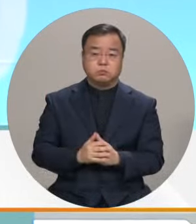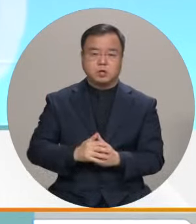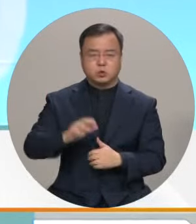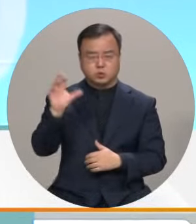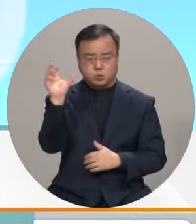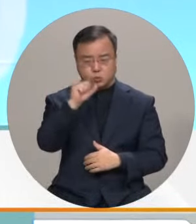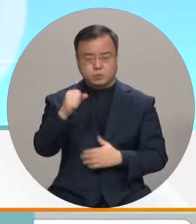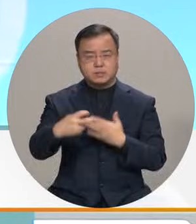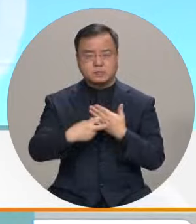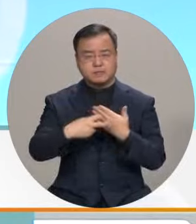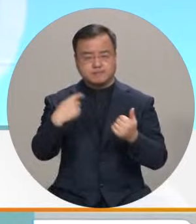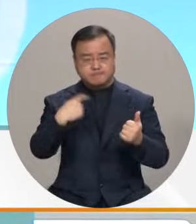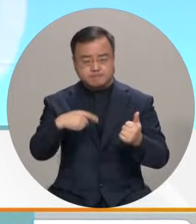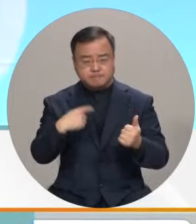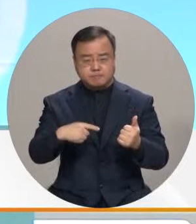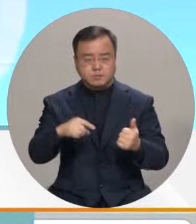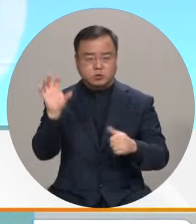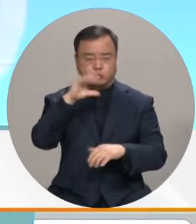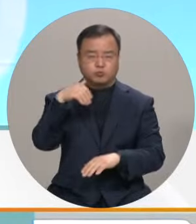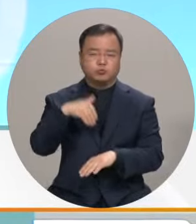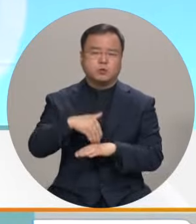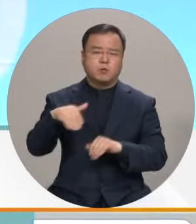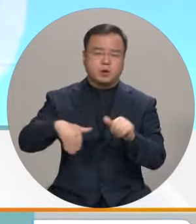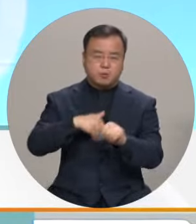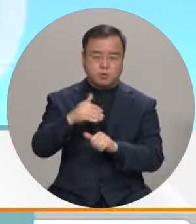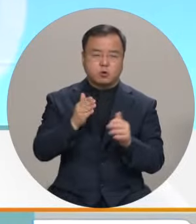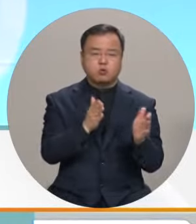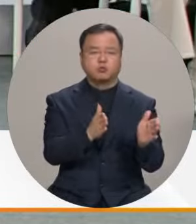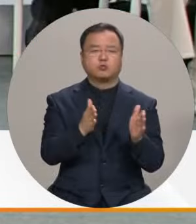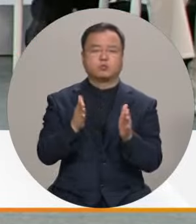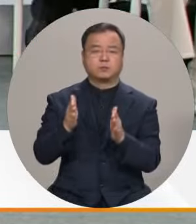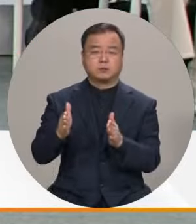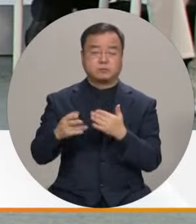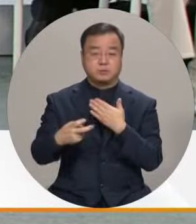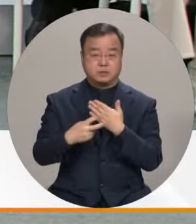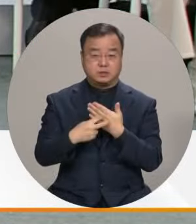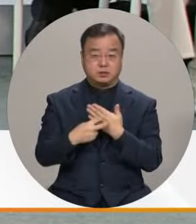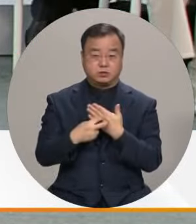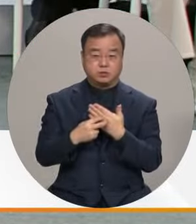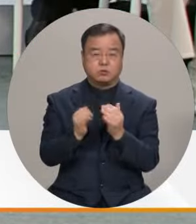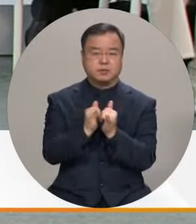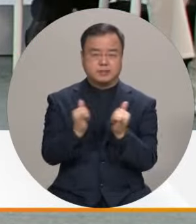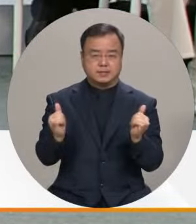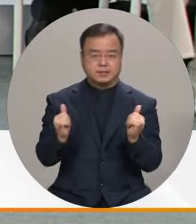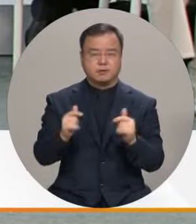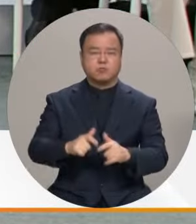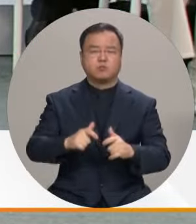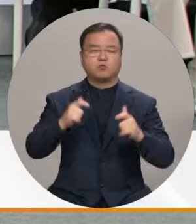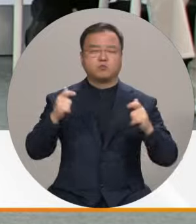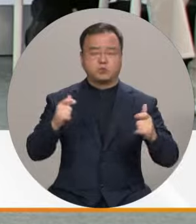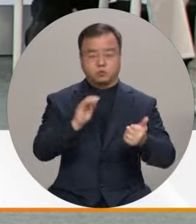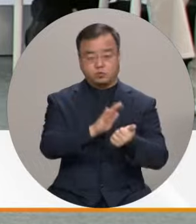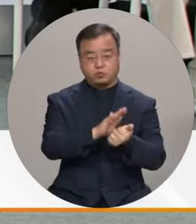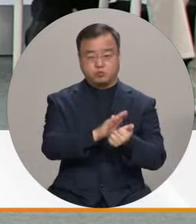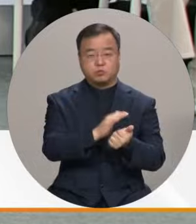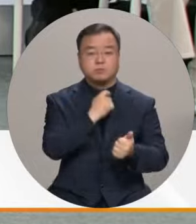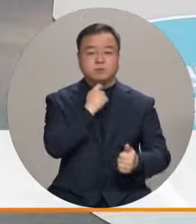의학 교육과 수련 환경을 마련해서 의료 인력 확충을 뒷받침할